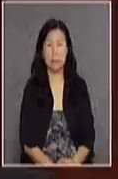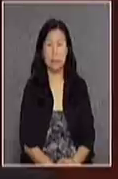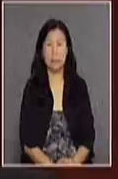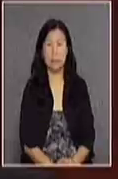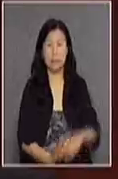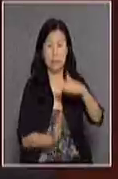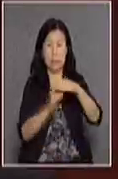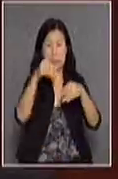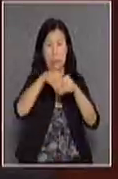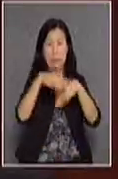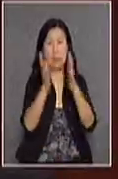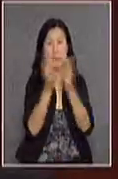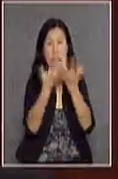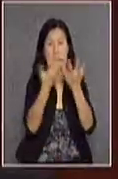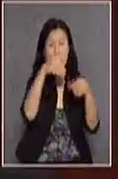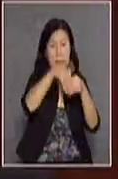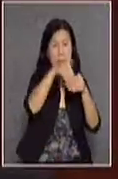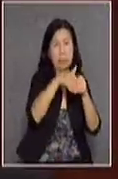停止表決顯示結果。